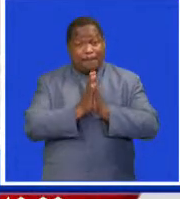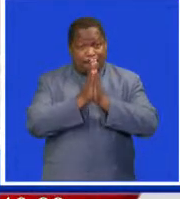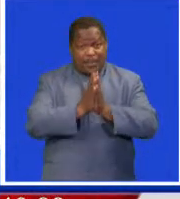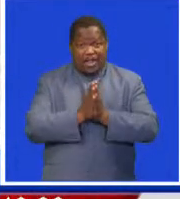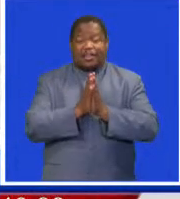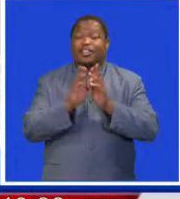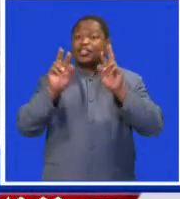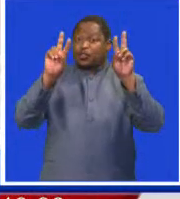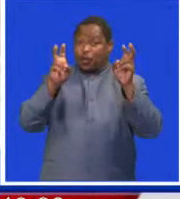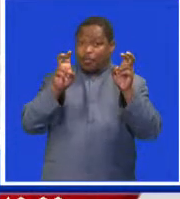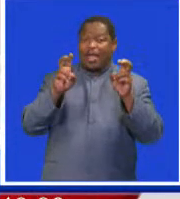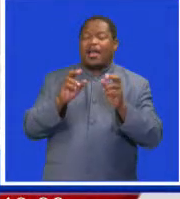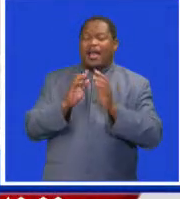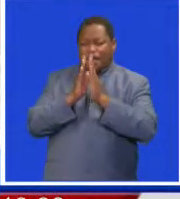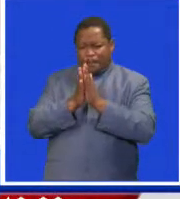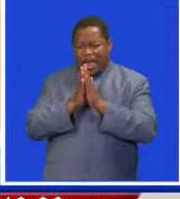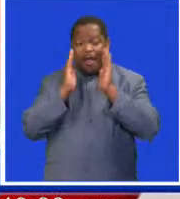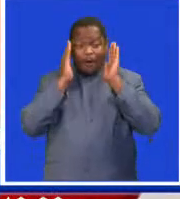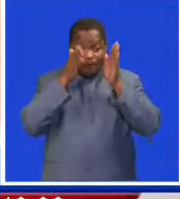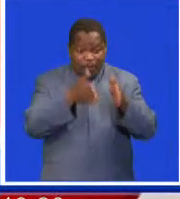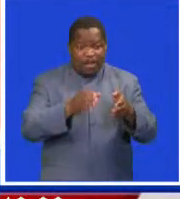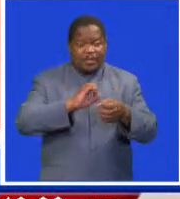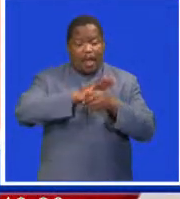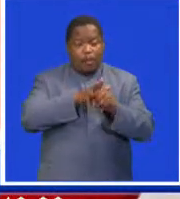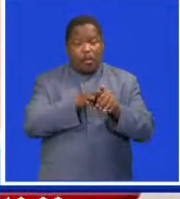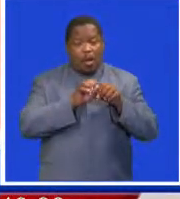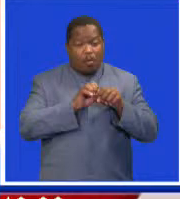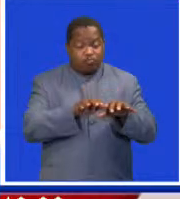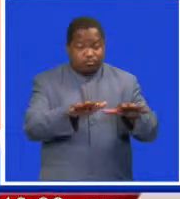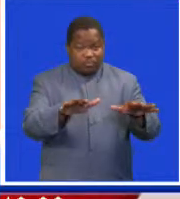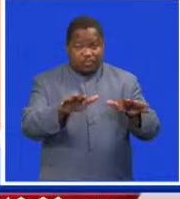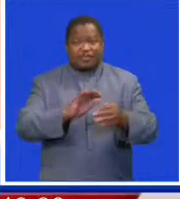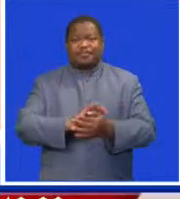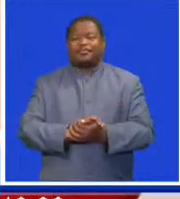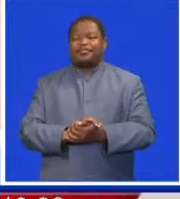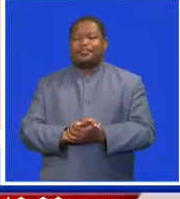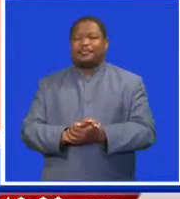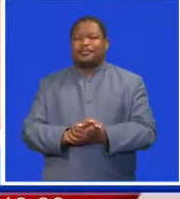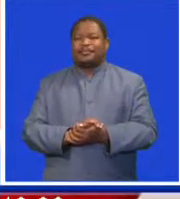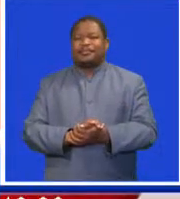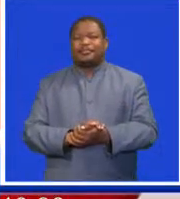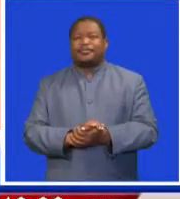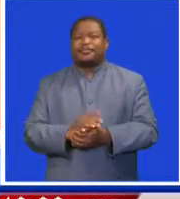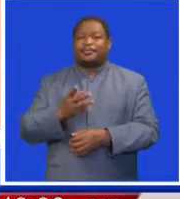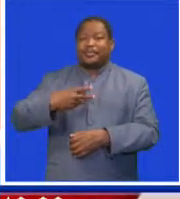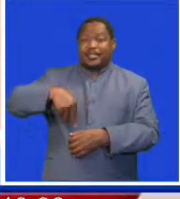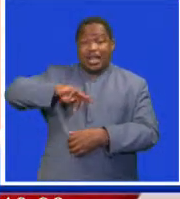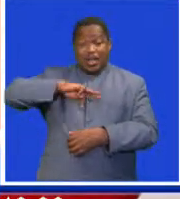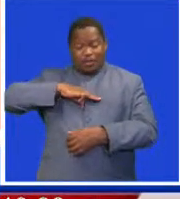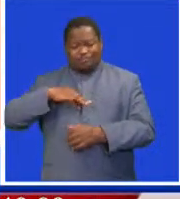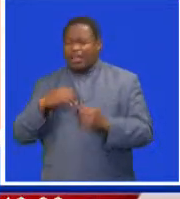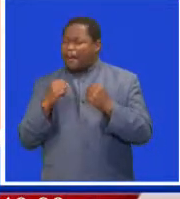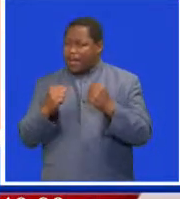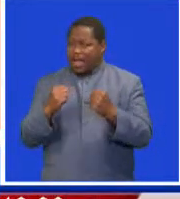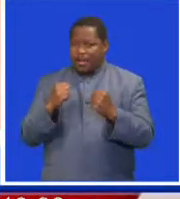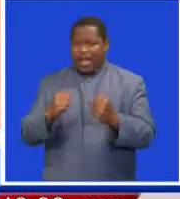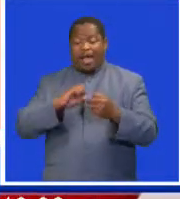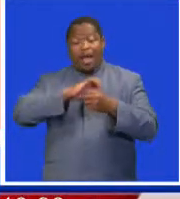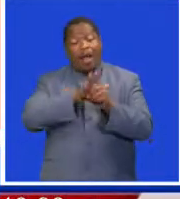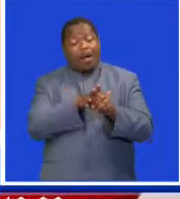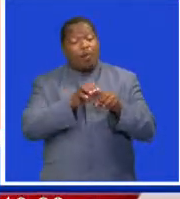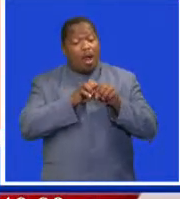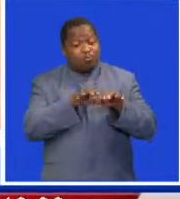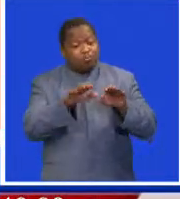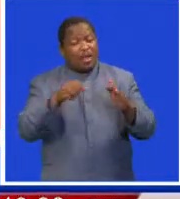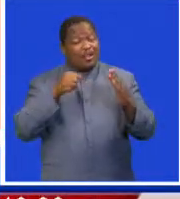lesithi God Heal Our Land. Nalembi ya COVID isaliwa kuyabita kokuthi sibuye silhloko